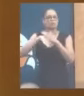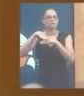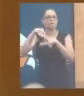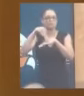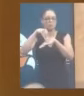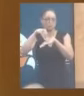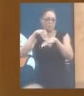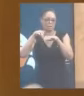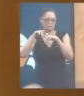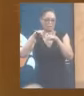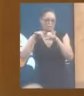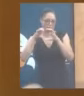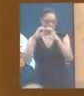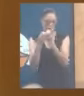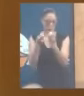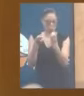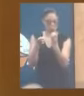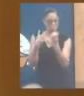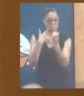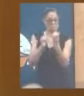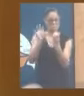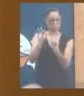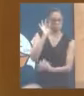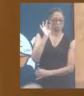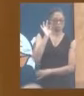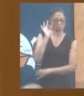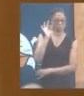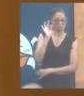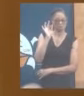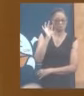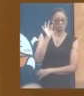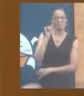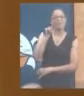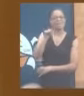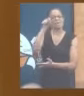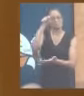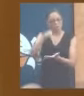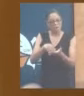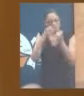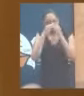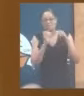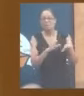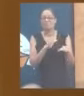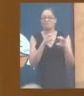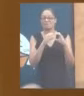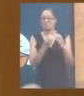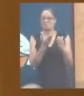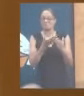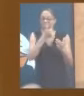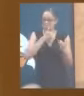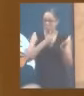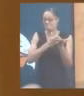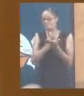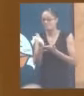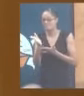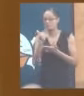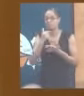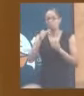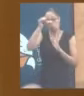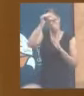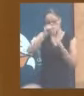territoriale. Si elle est retenue dans ce processus, elle doit démissionner et choisir dans le